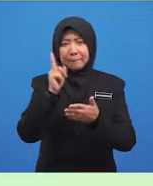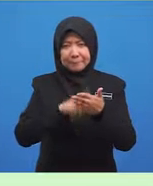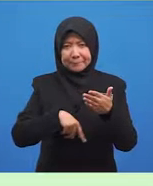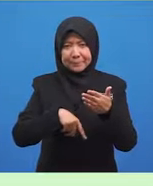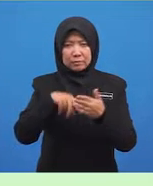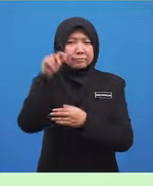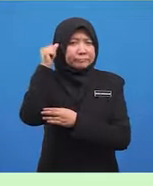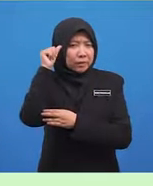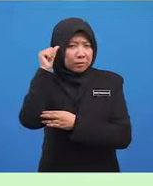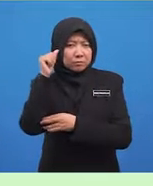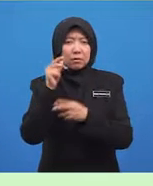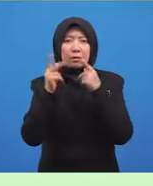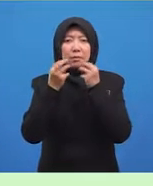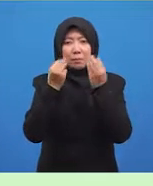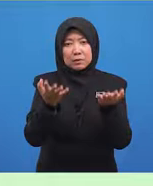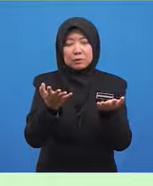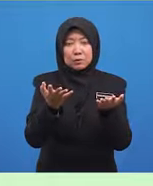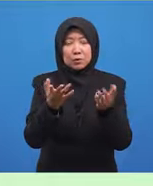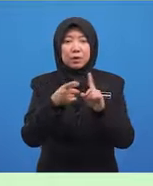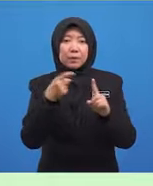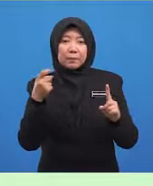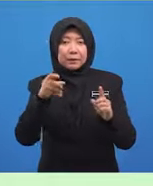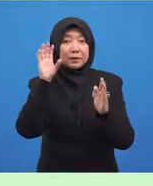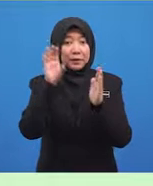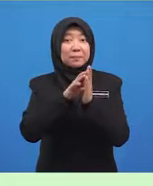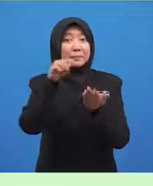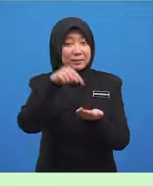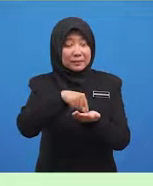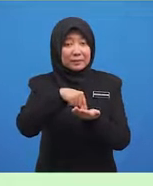Apakah agaknya kata majmuk daripada gambar ini?